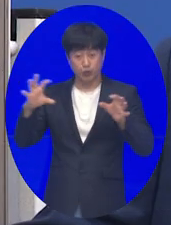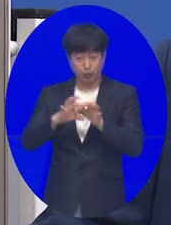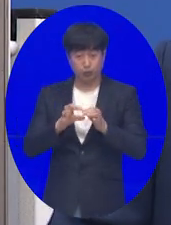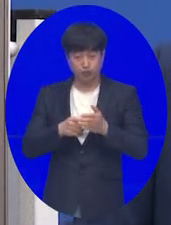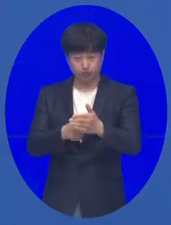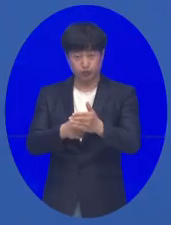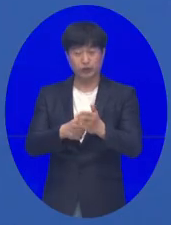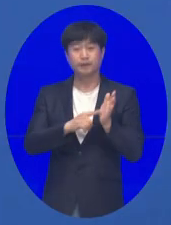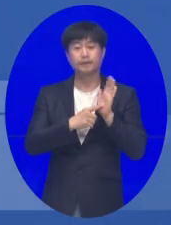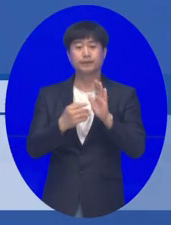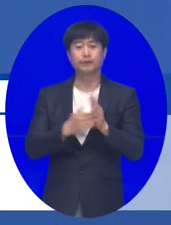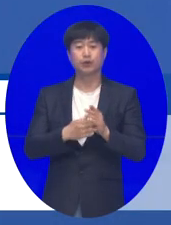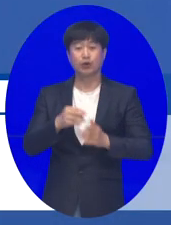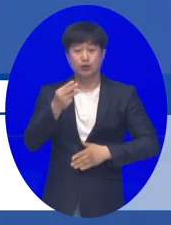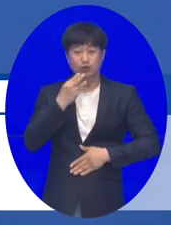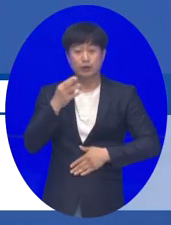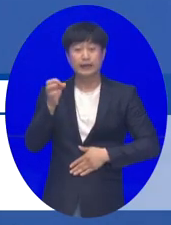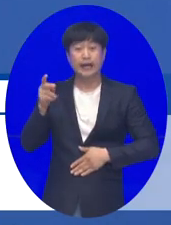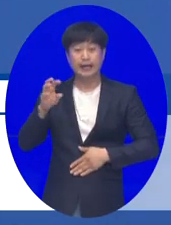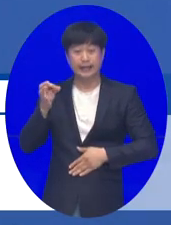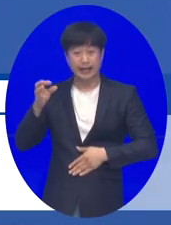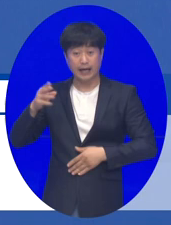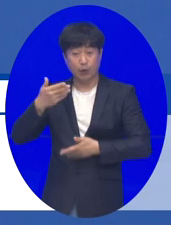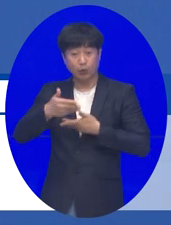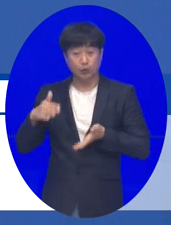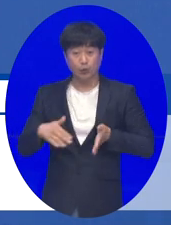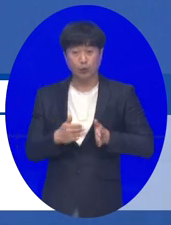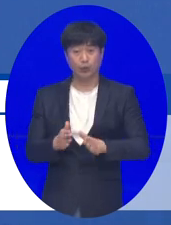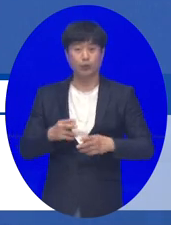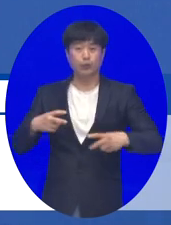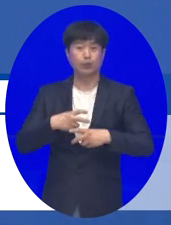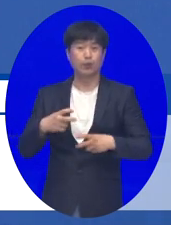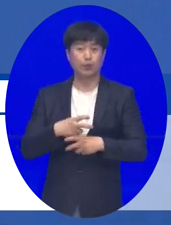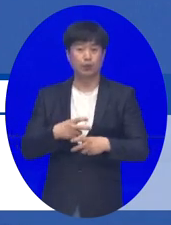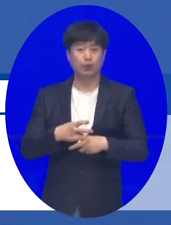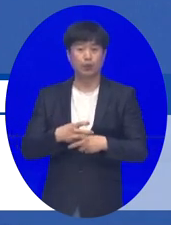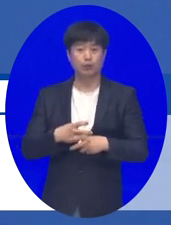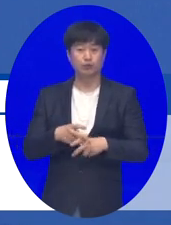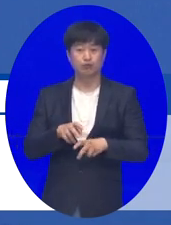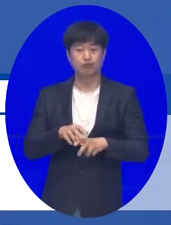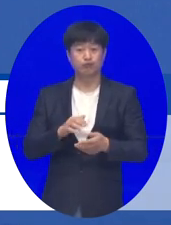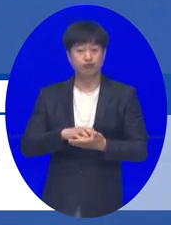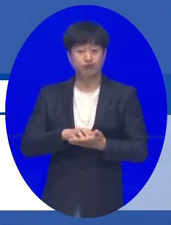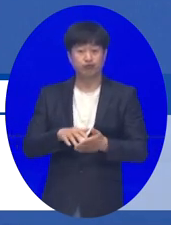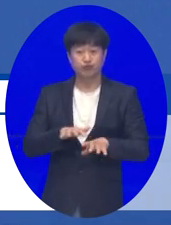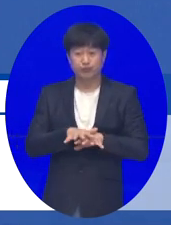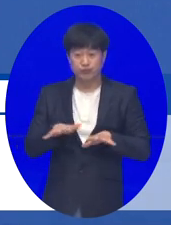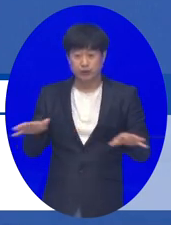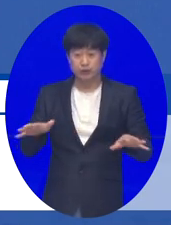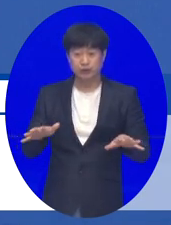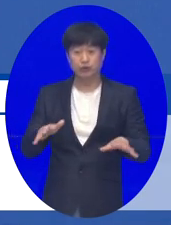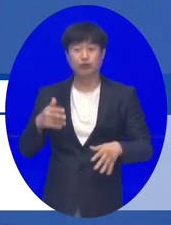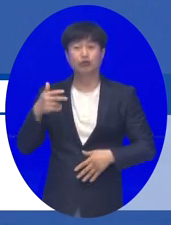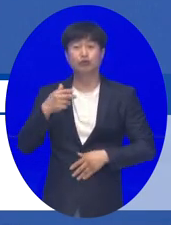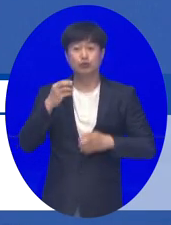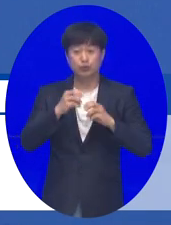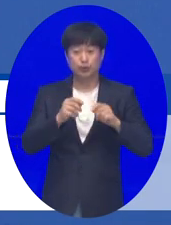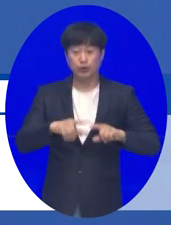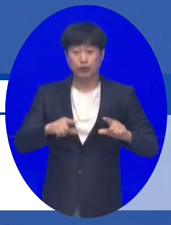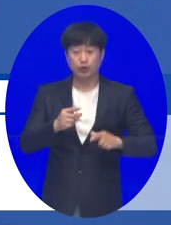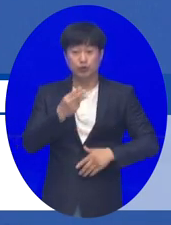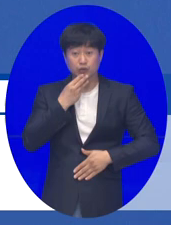덧붙였습니다 서울양양 고속도로에 교통 수요가 분산되면 주말이면 서울에서